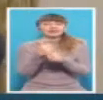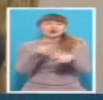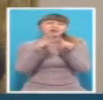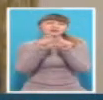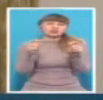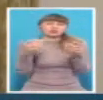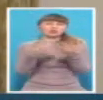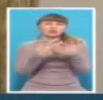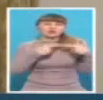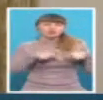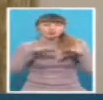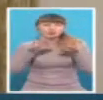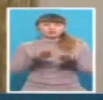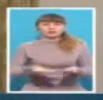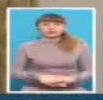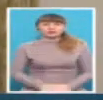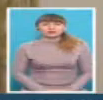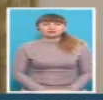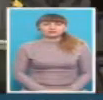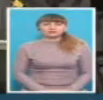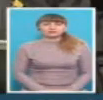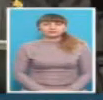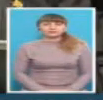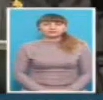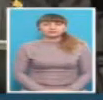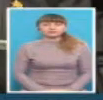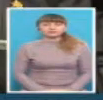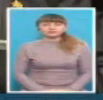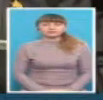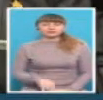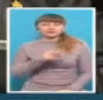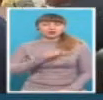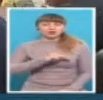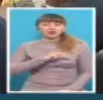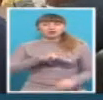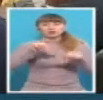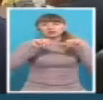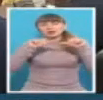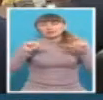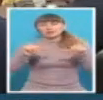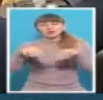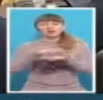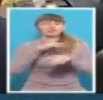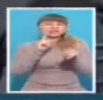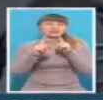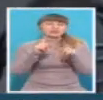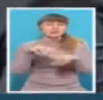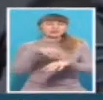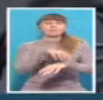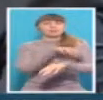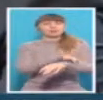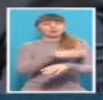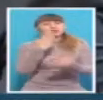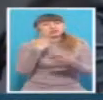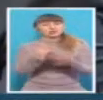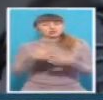қажет. 39 000 гектар или 40%. Заңға енгізілген өзгерістер Қазақстанның ауыл шаруашылығы кешенінің бәсекеге